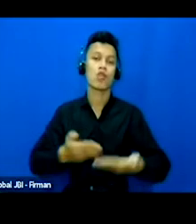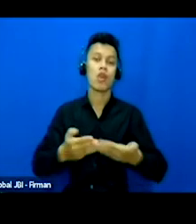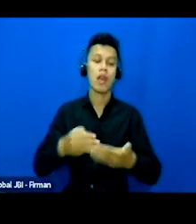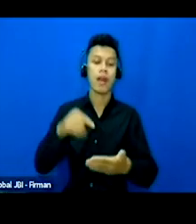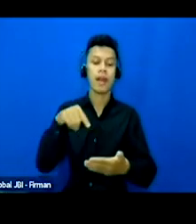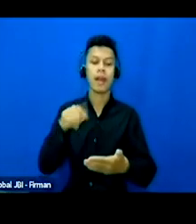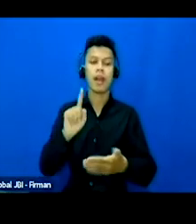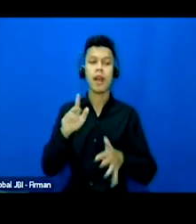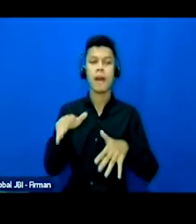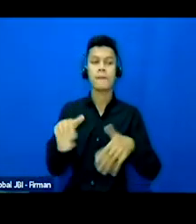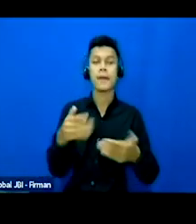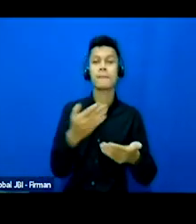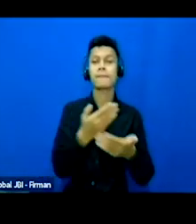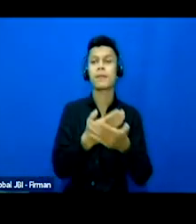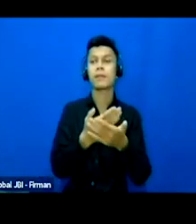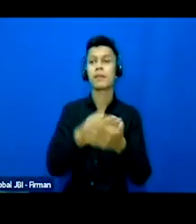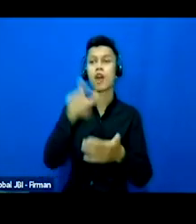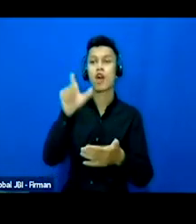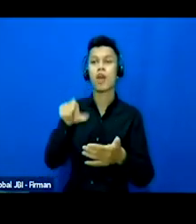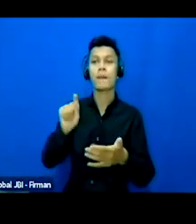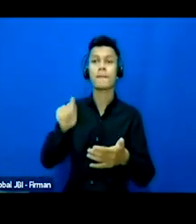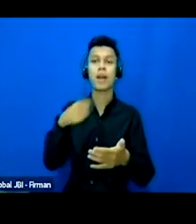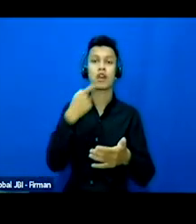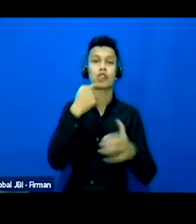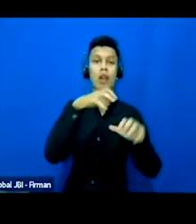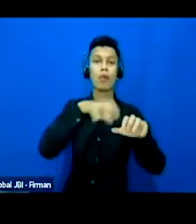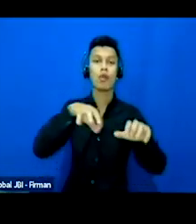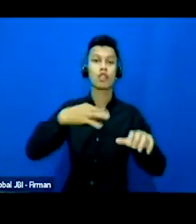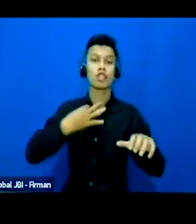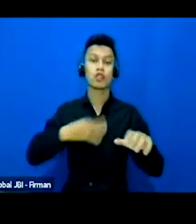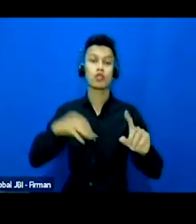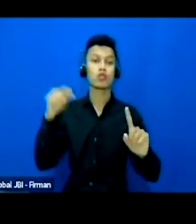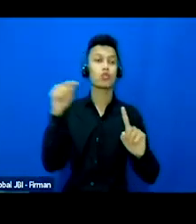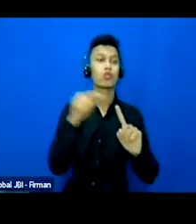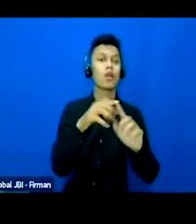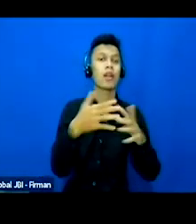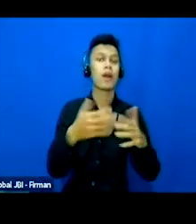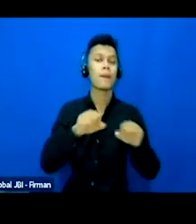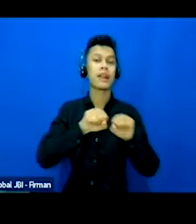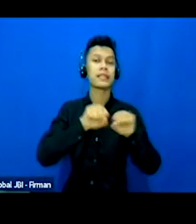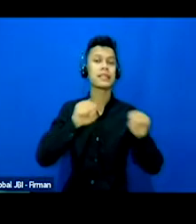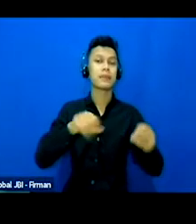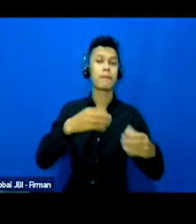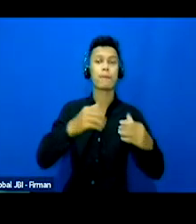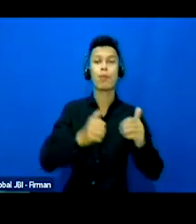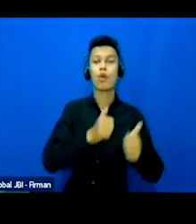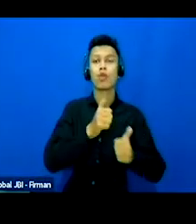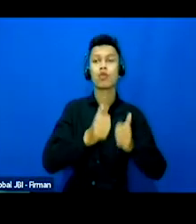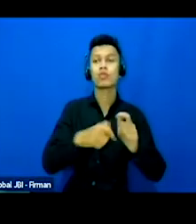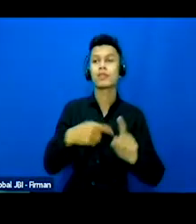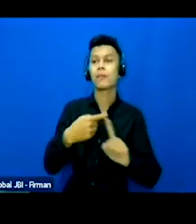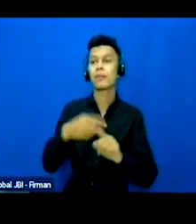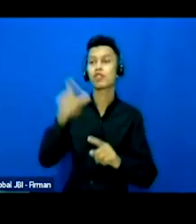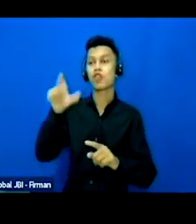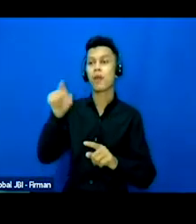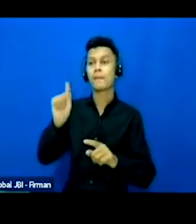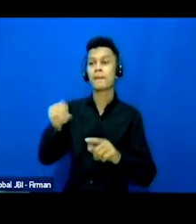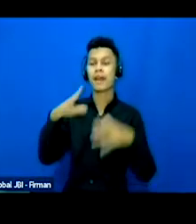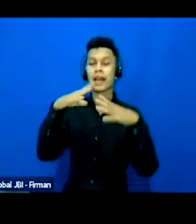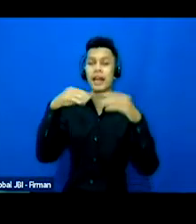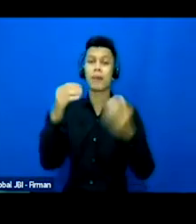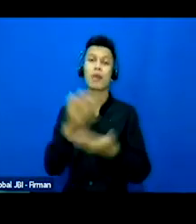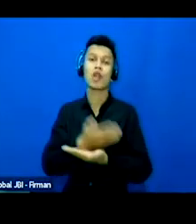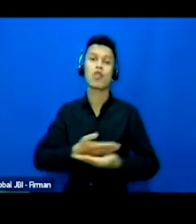meningkatnya permintaan konsumen atas produk hijau guna meningkatkan meningkatkan sistem produksi dan juga konsumen yang ramah lingkungan yang kemudian